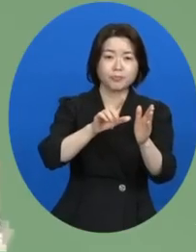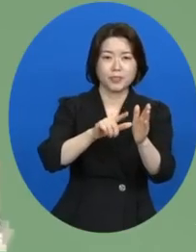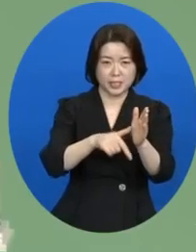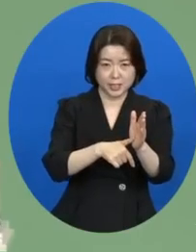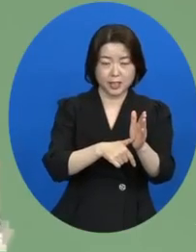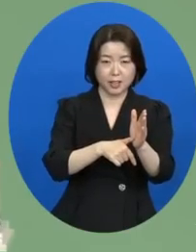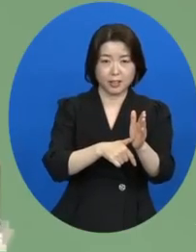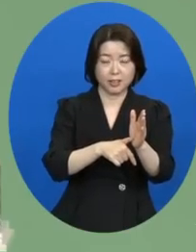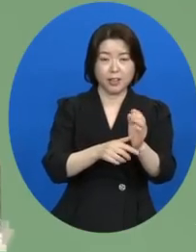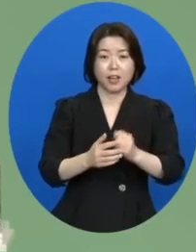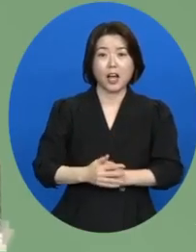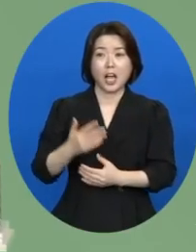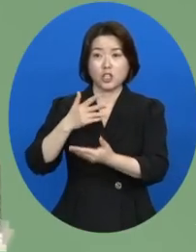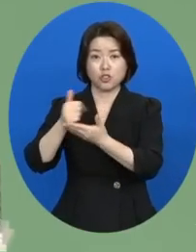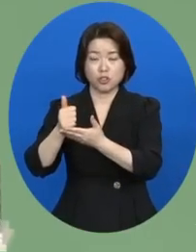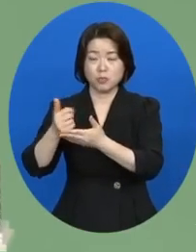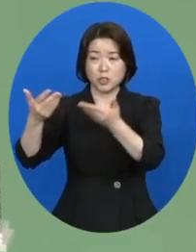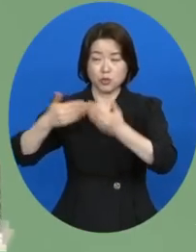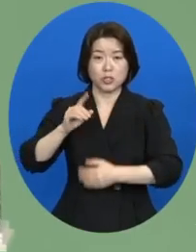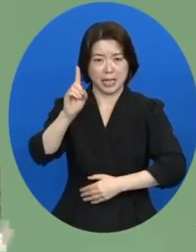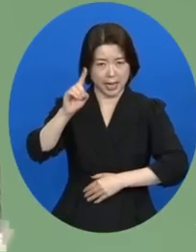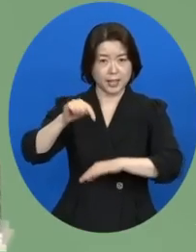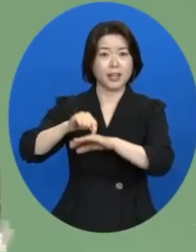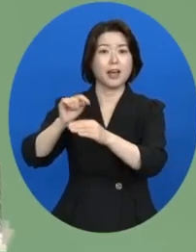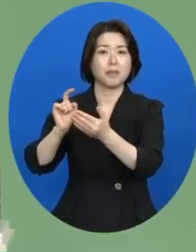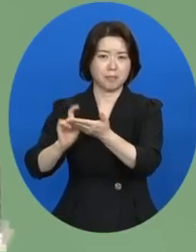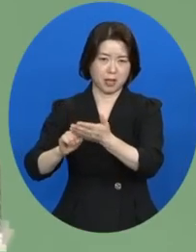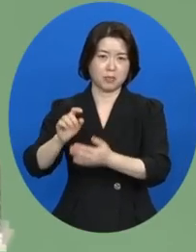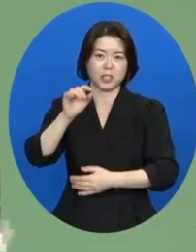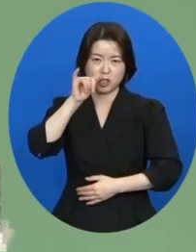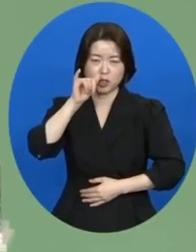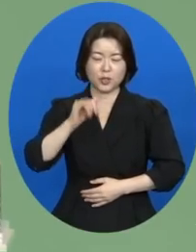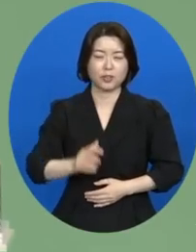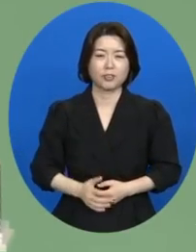주님께서 주시는 한 가지 마음이었습니다.